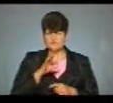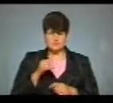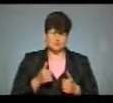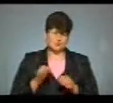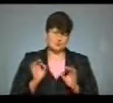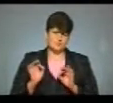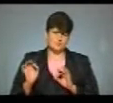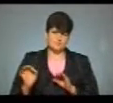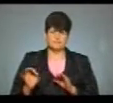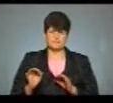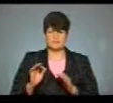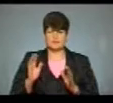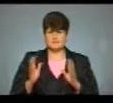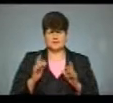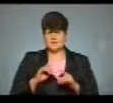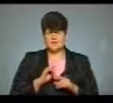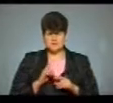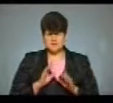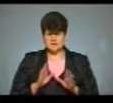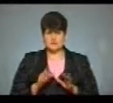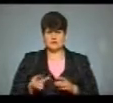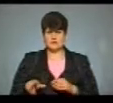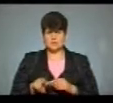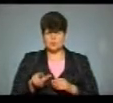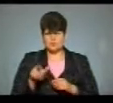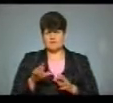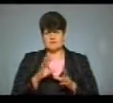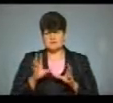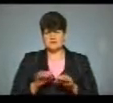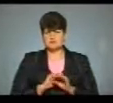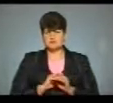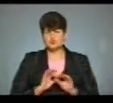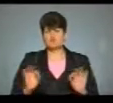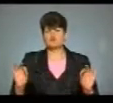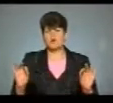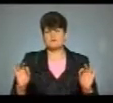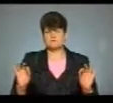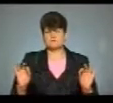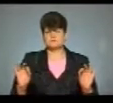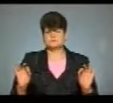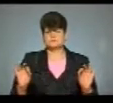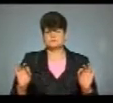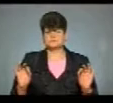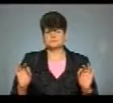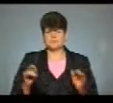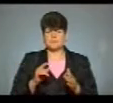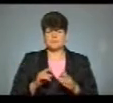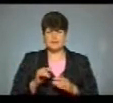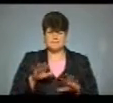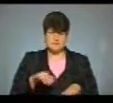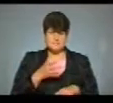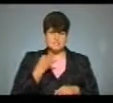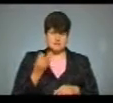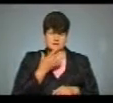чудово. Вітер не сильно дує, дорога взагалі чудова. Ну і місто цікаве, дуже